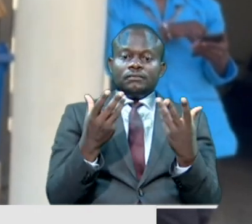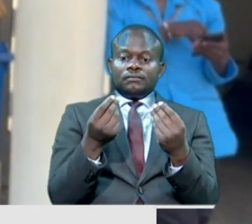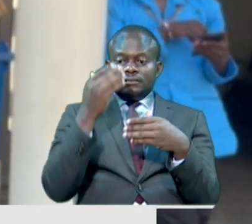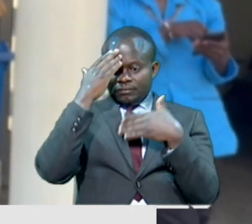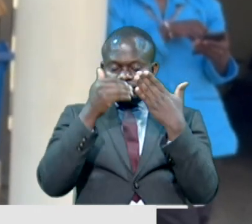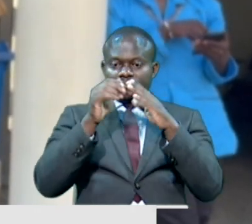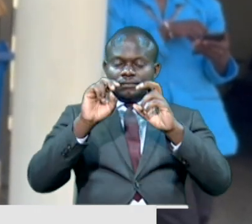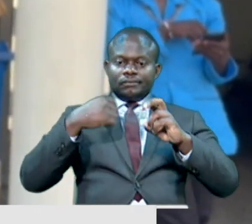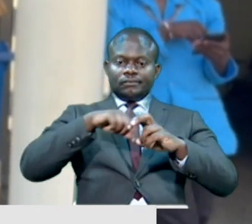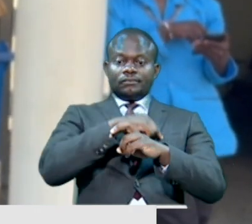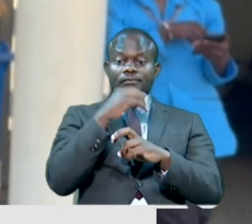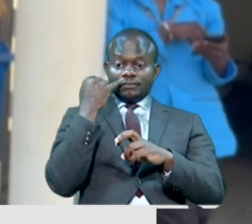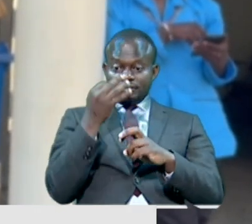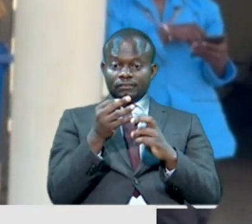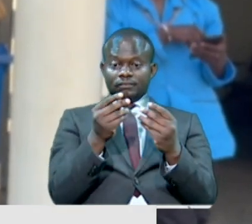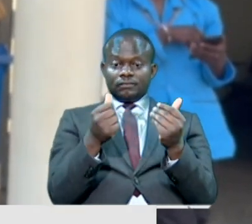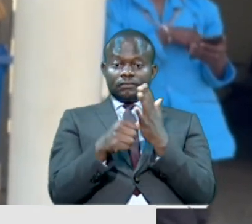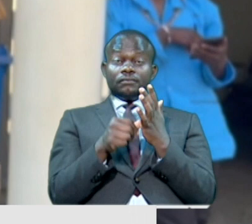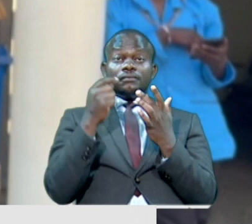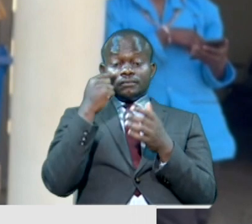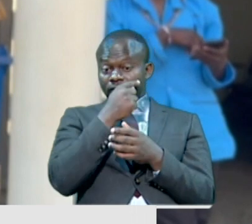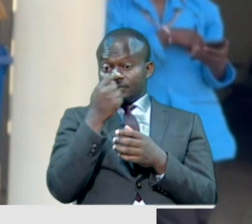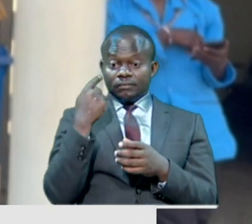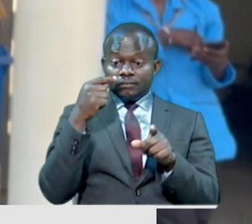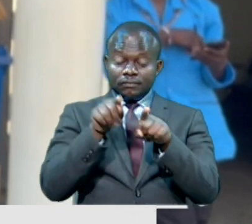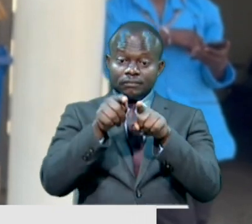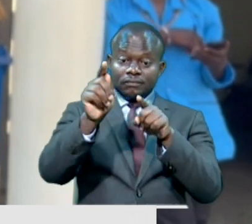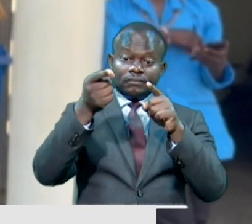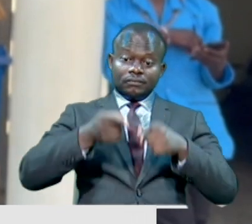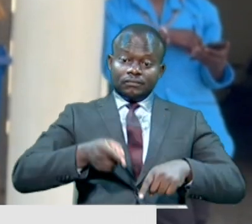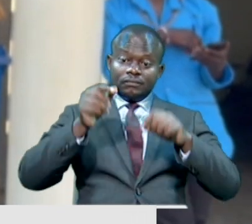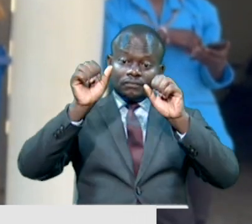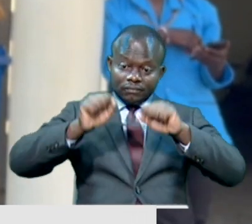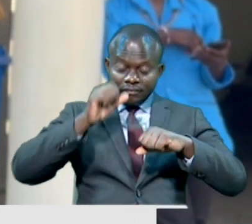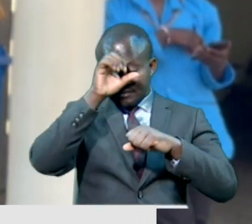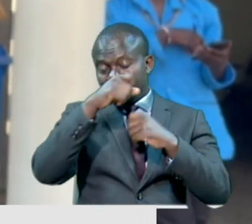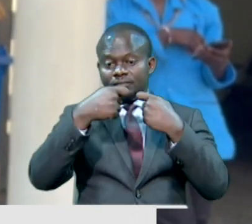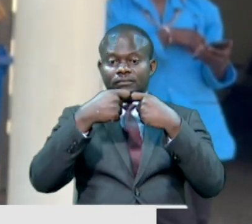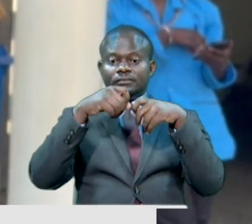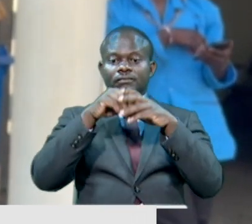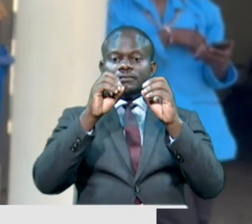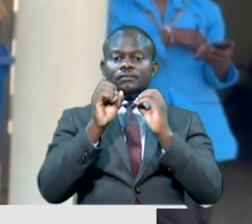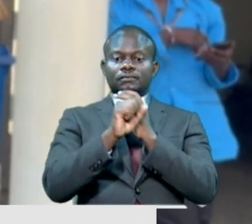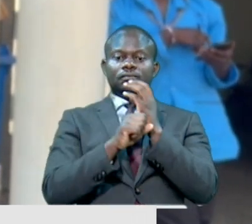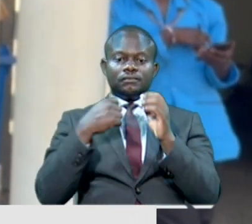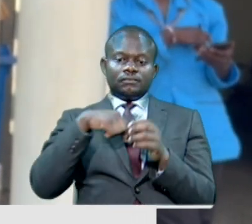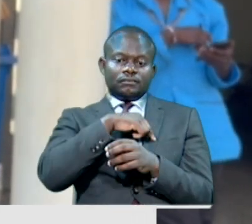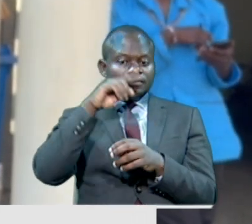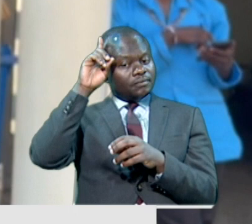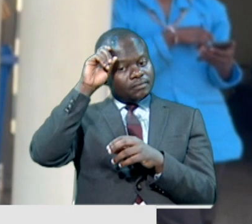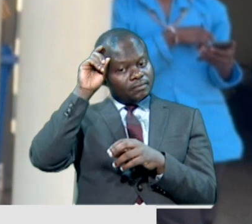mu byukuri iyo ukemura ikibazo kireba nawe kikugeraho ushobora kuba wabuze umuriro mu biro by'umurenge ntekereza